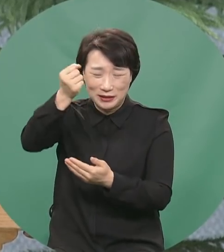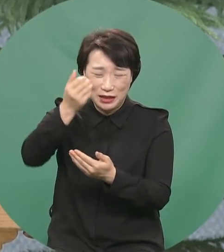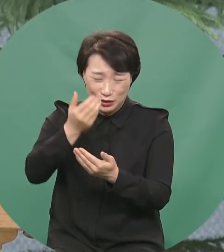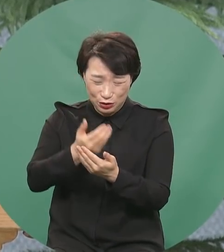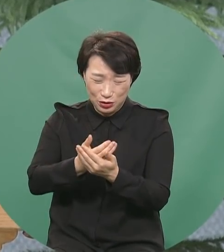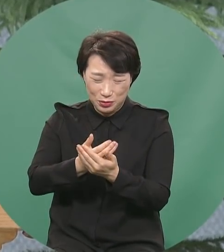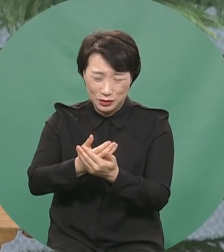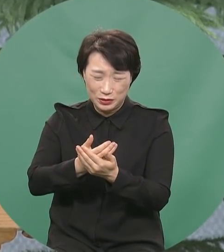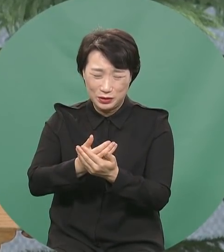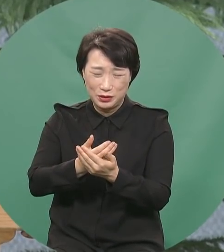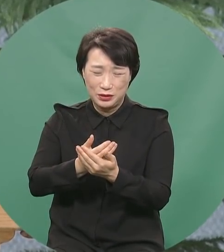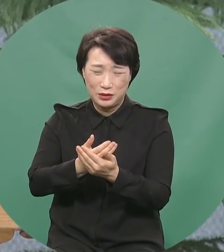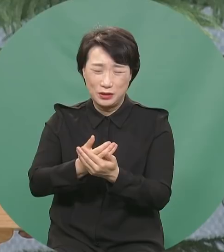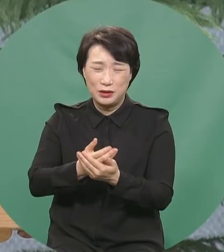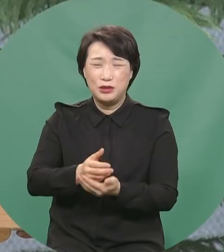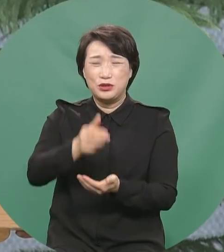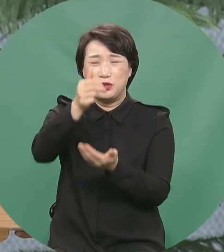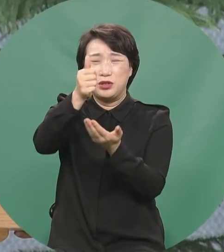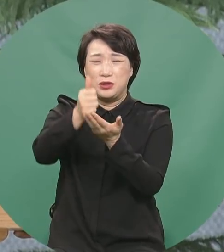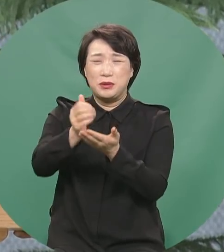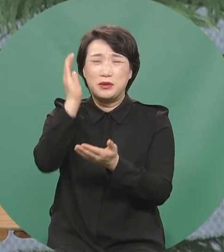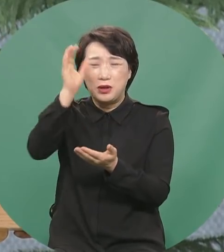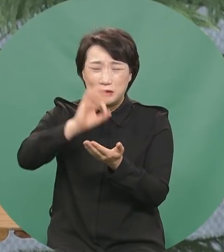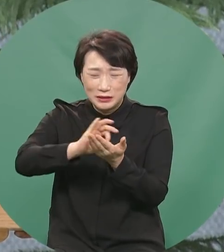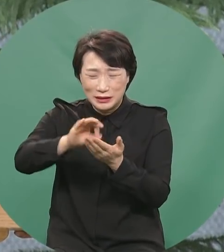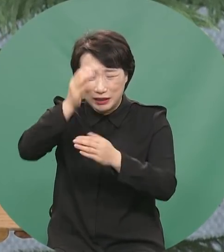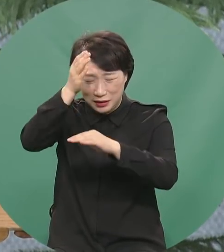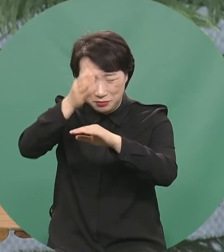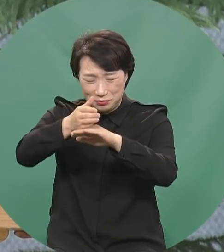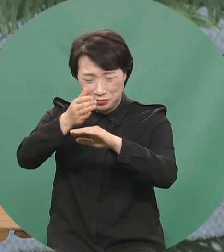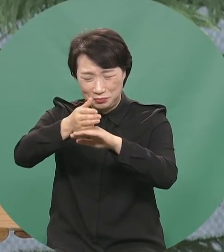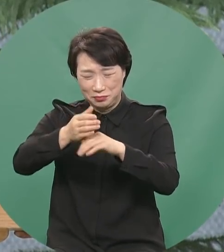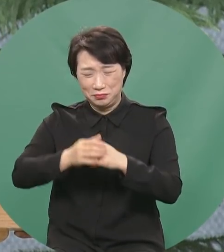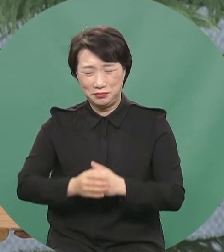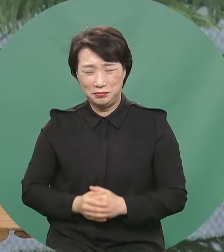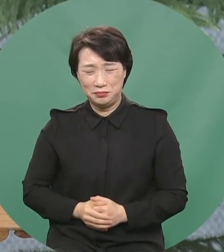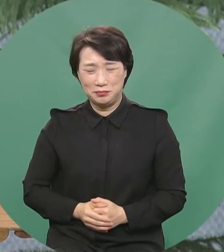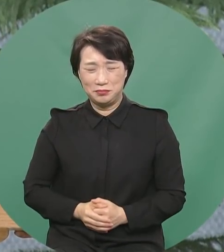받으시옵소서. 주가 써주심을 감사드립니다.